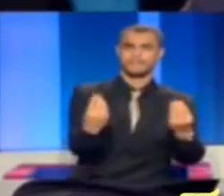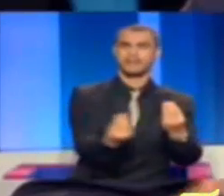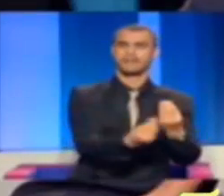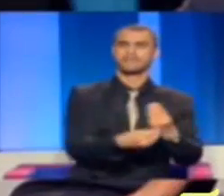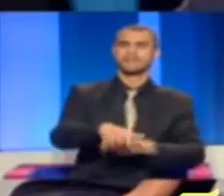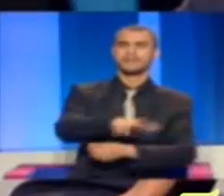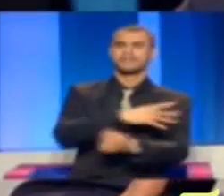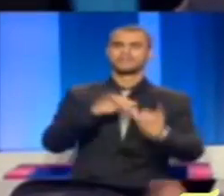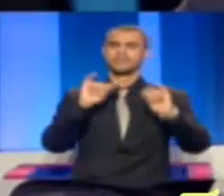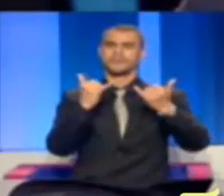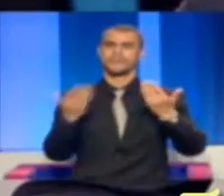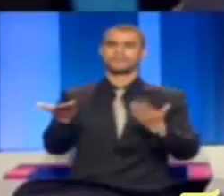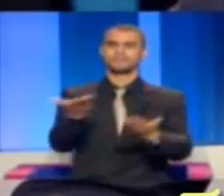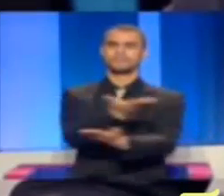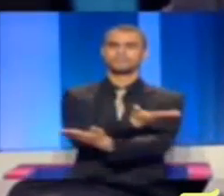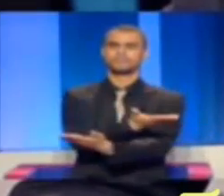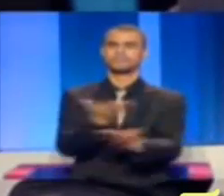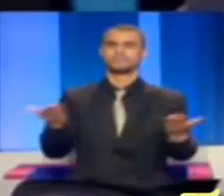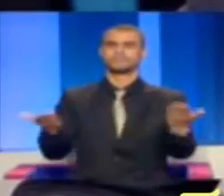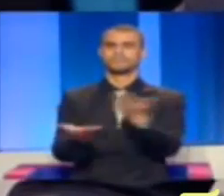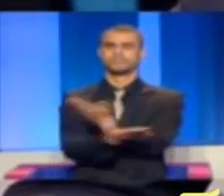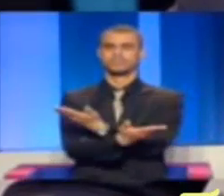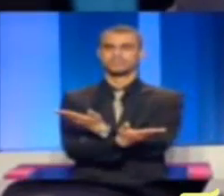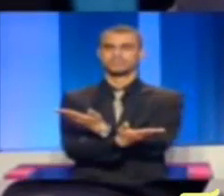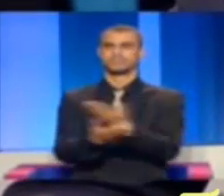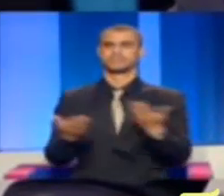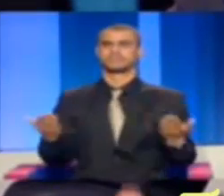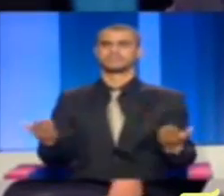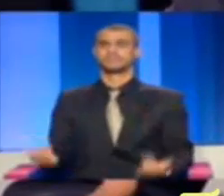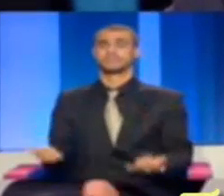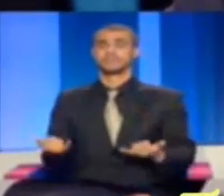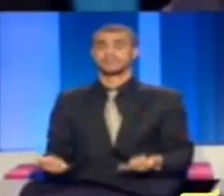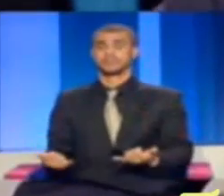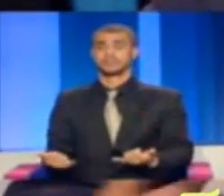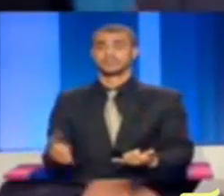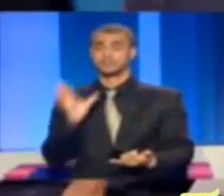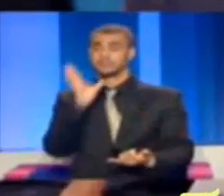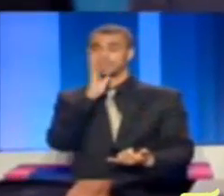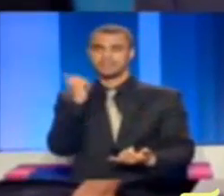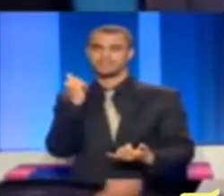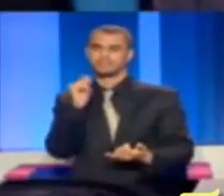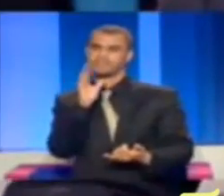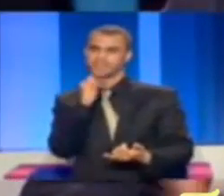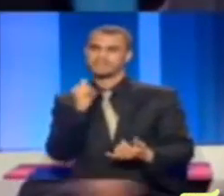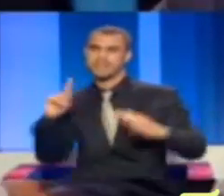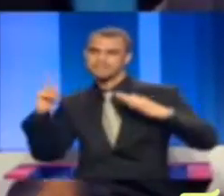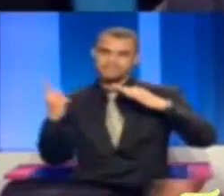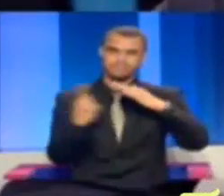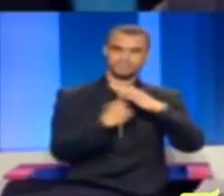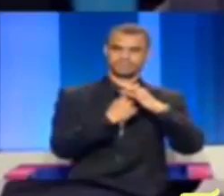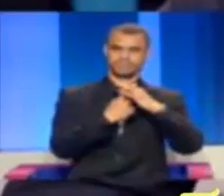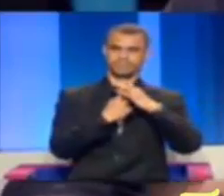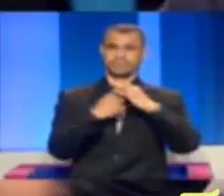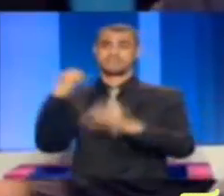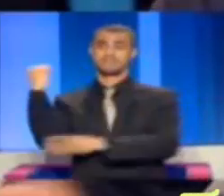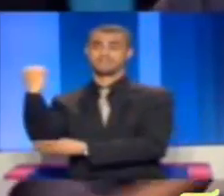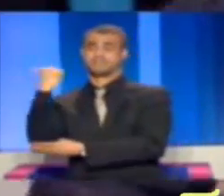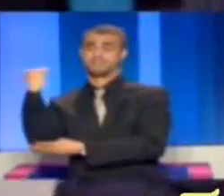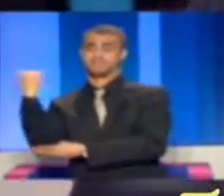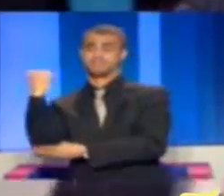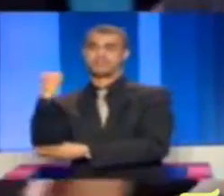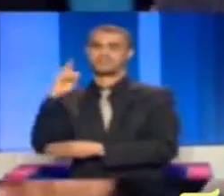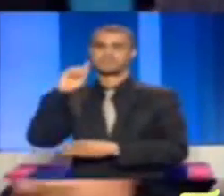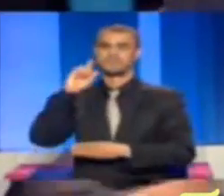هو الاندماج الاجتماعي. الطفل بهذا الشكل هذا ما يقدرش يندمج في المجتمع ديالو